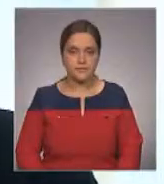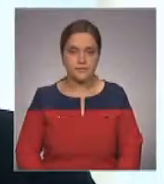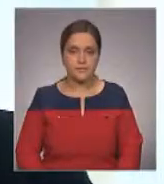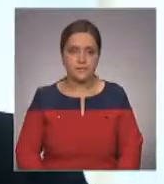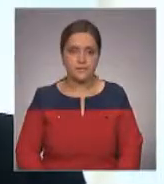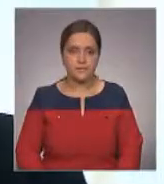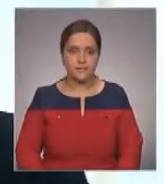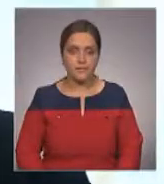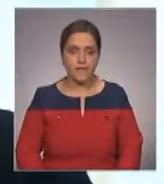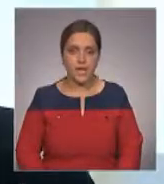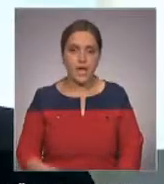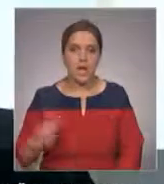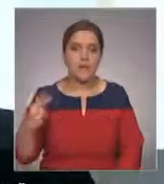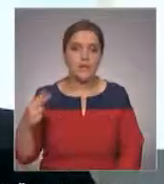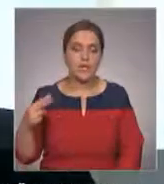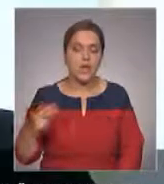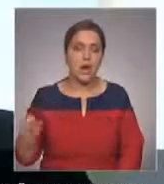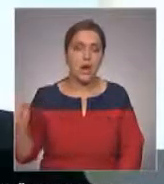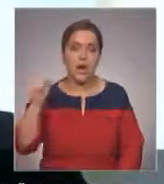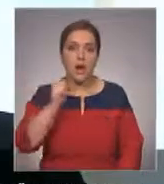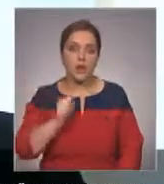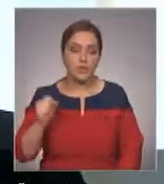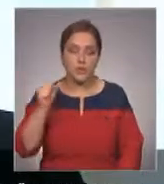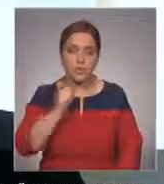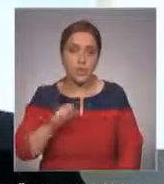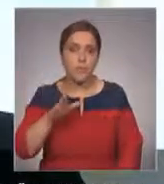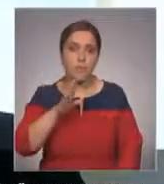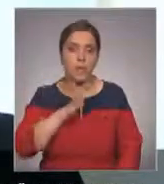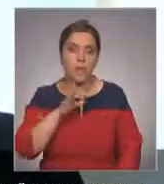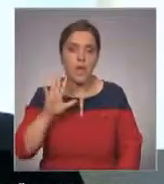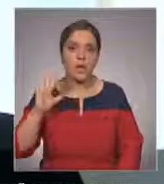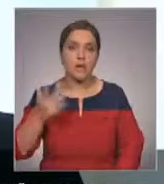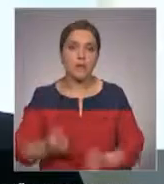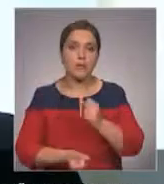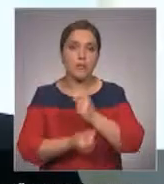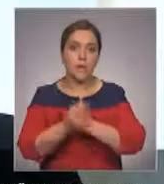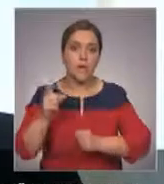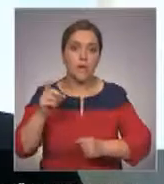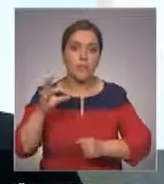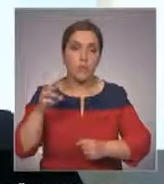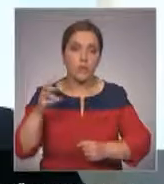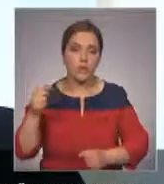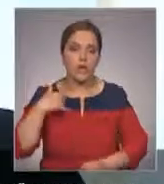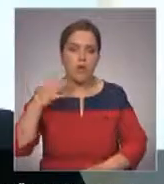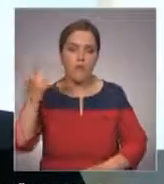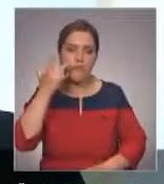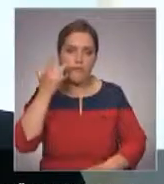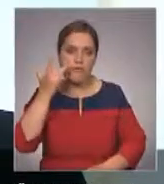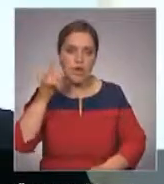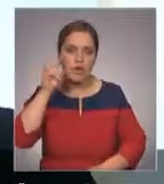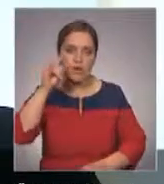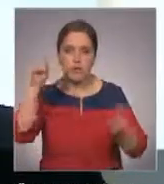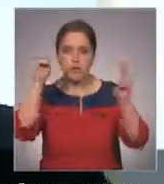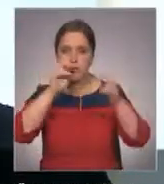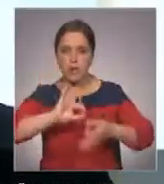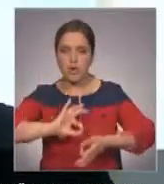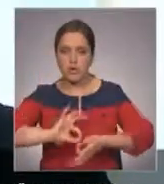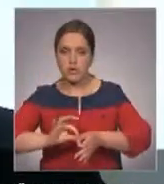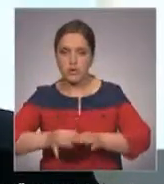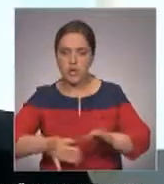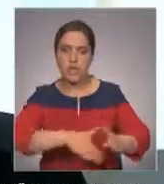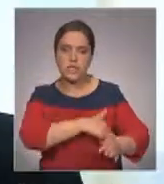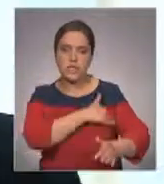С 20 августа, как случай лихорадка регистрировалась, мы все рейсы встречаем тепловизором, температурующих